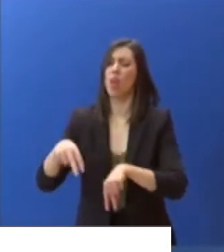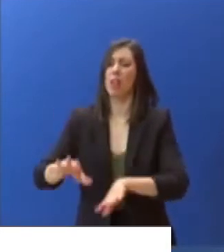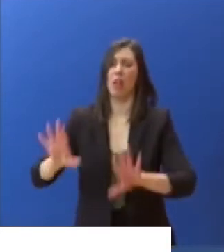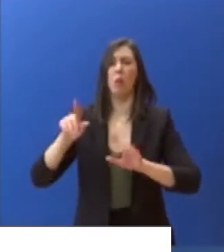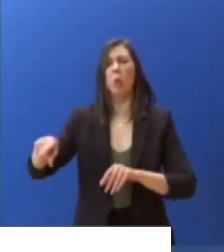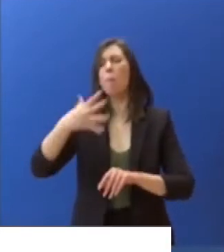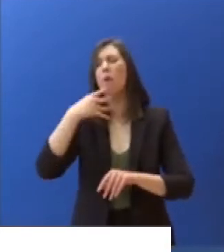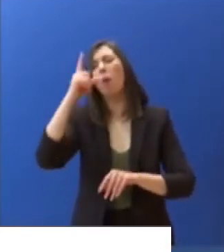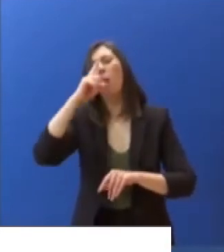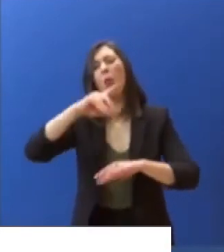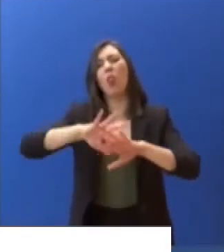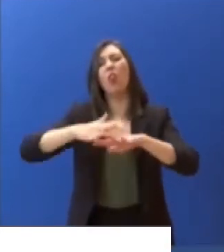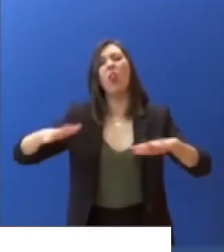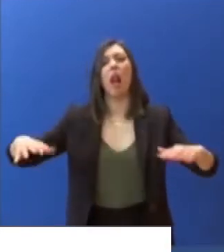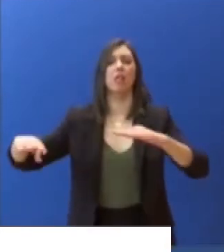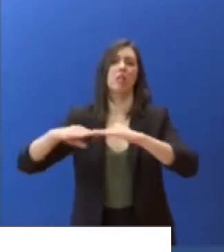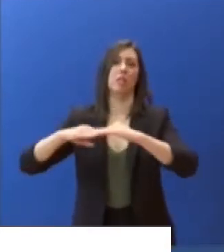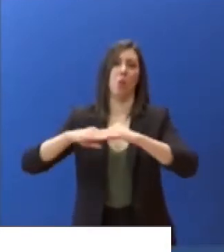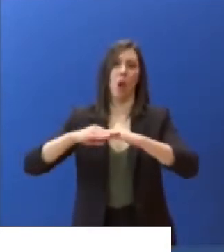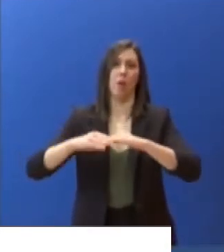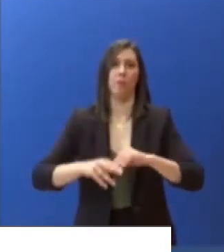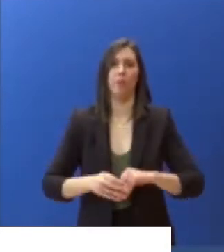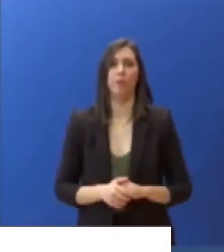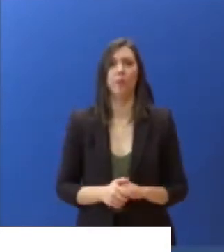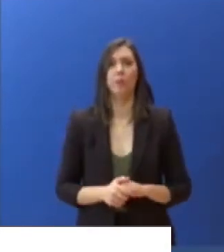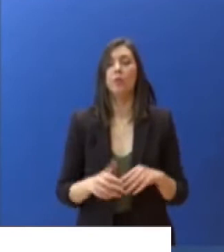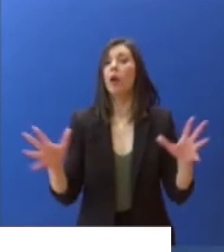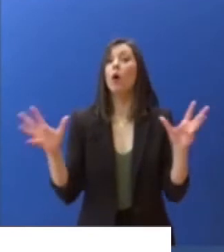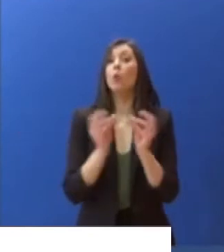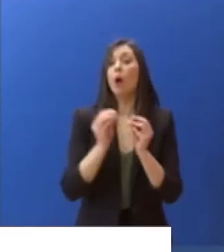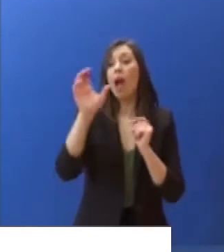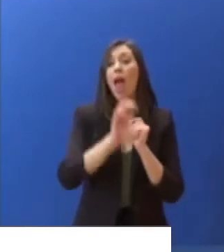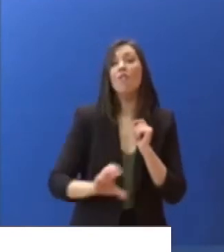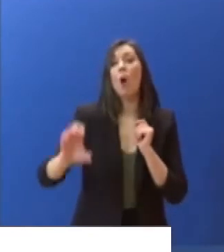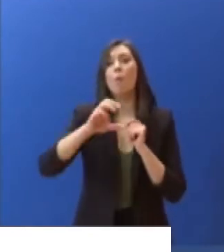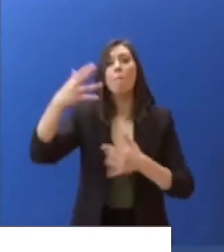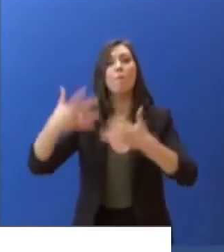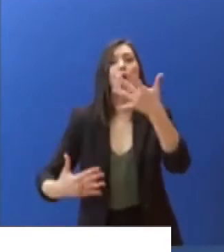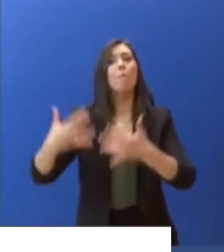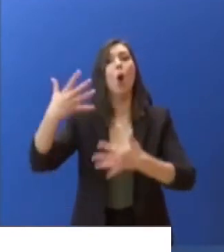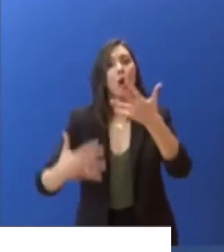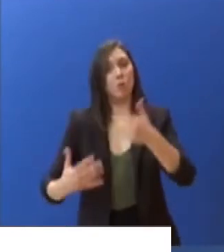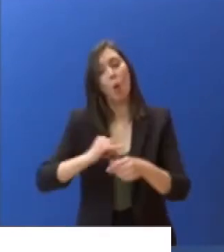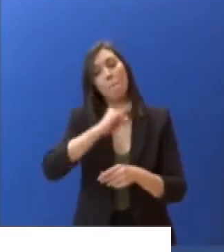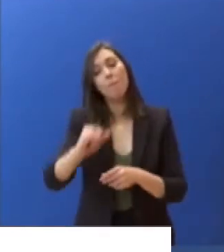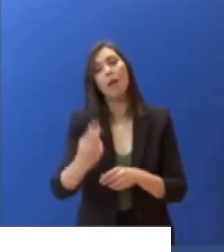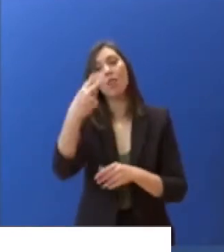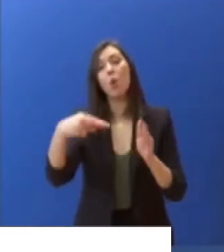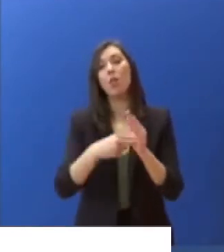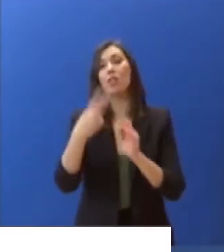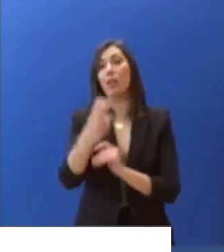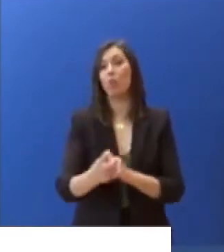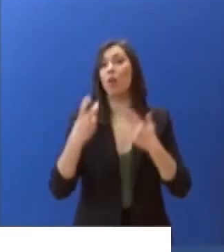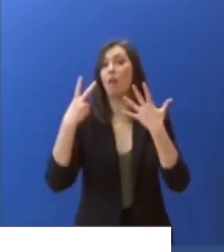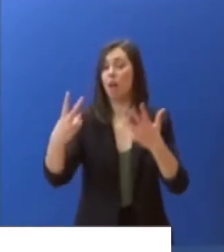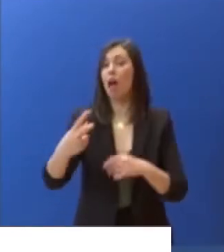ζωνών. Σε ό,τι αφορά τις διαπραγματεύσεις για το νέο πολυετές δημοσιονομικό πλαίσιο, ο Πρωθυπουργός σημείωσε την ανάγκη να υπάρξουν επαρκείς πόροι